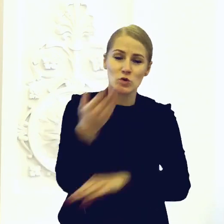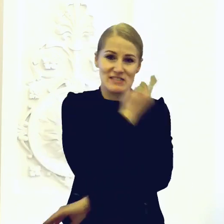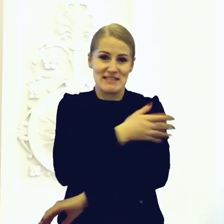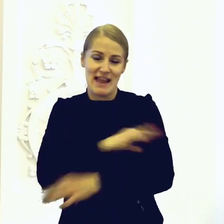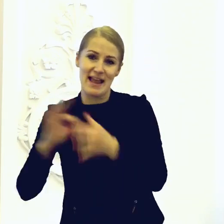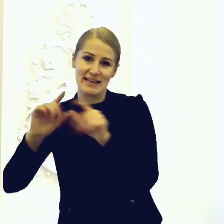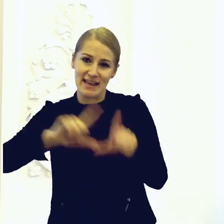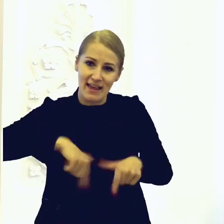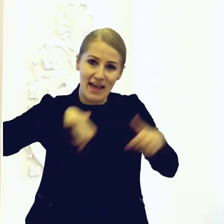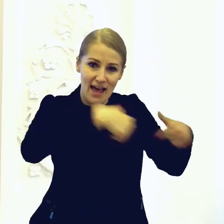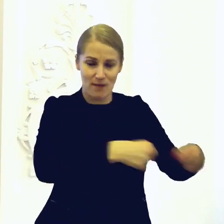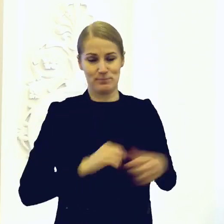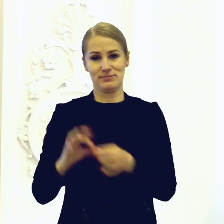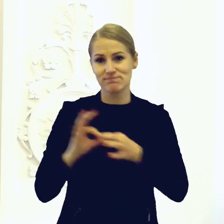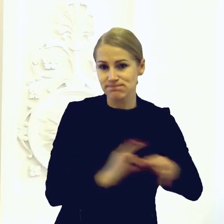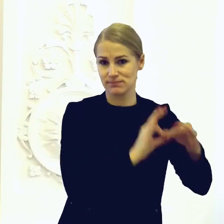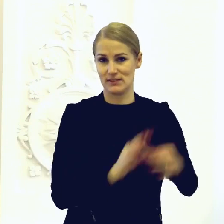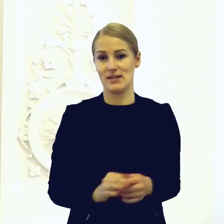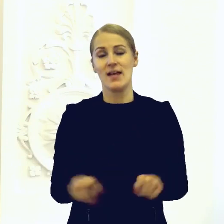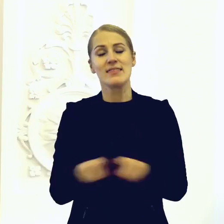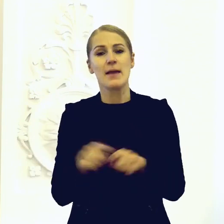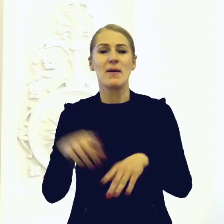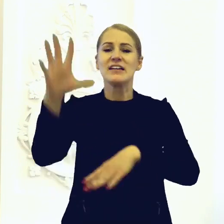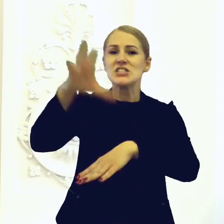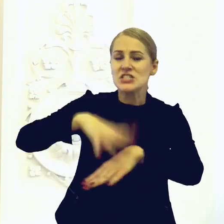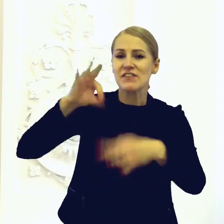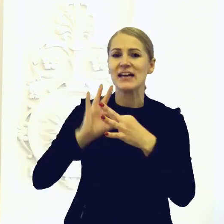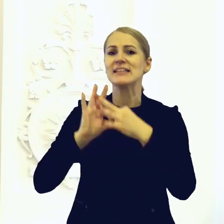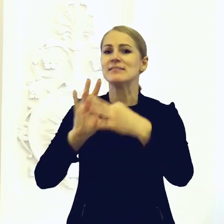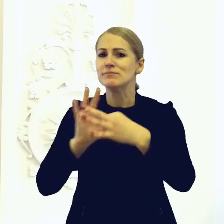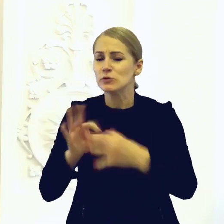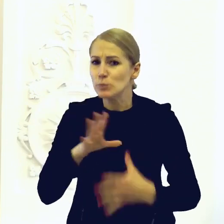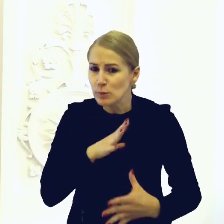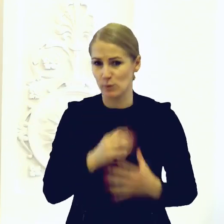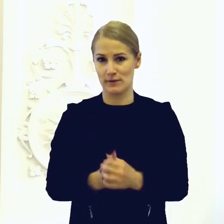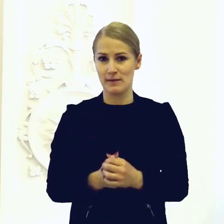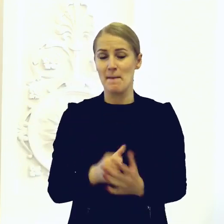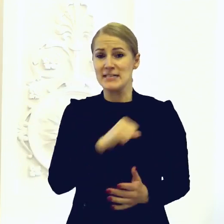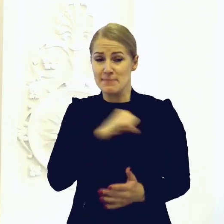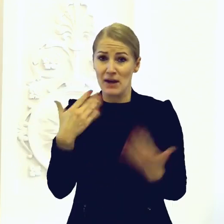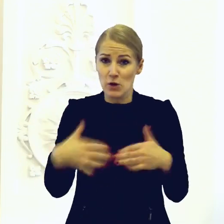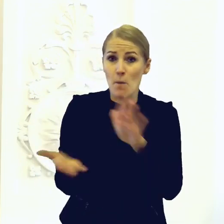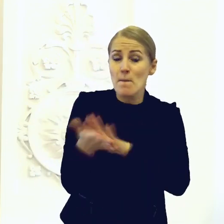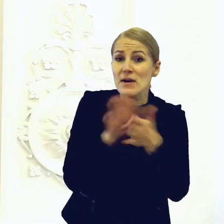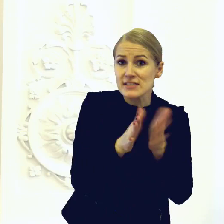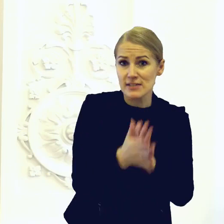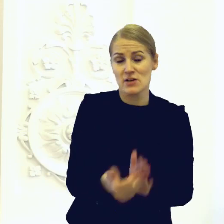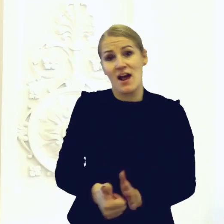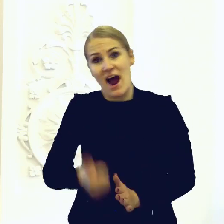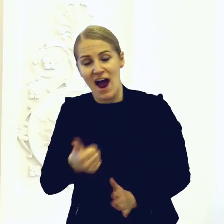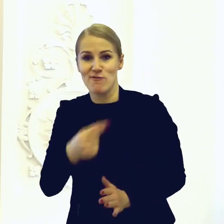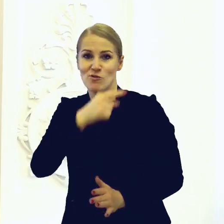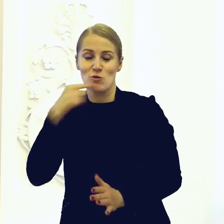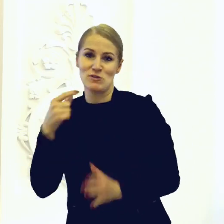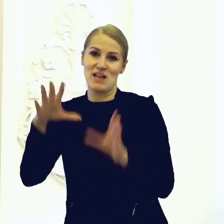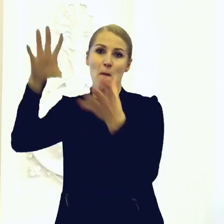Lenkija, mūsų elektros jungtis su Švedija Baltijos jūros dugnu, tiek ir dabar vykstantis